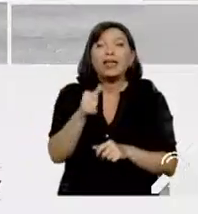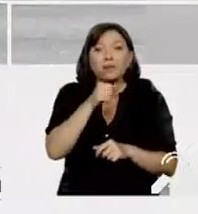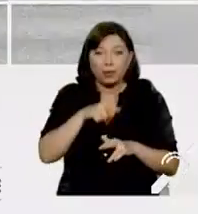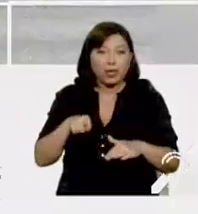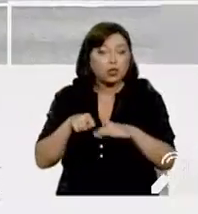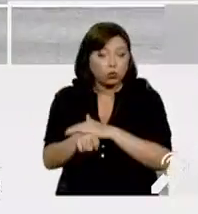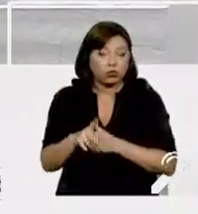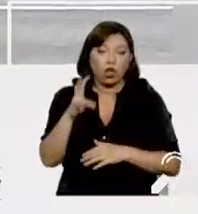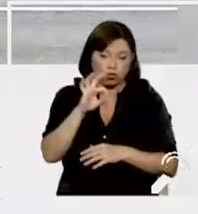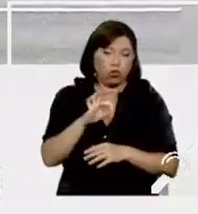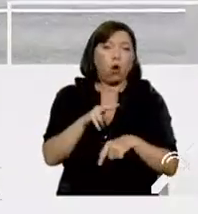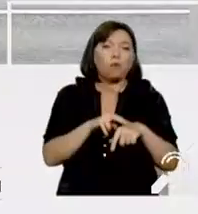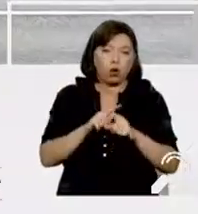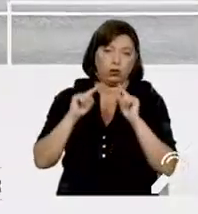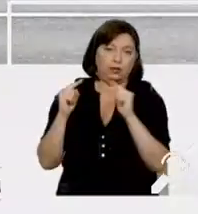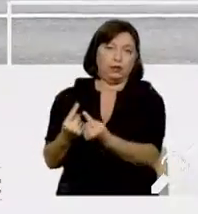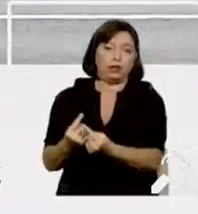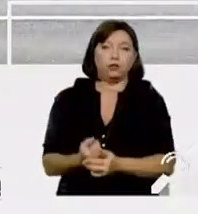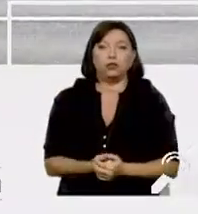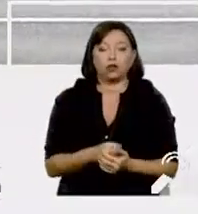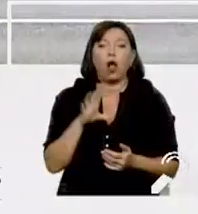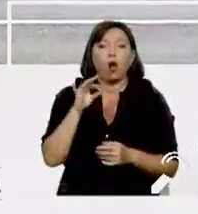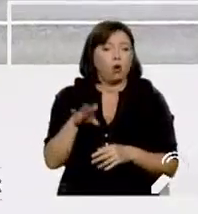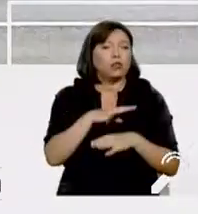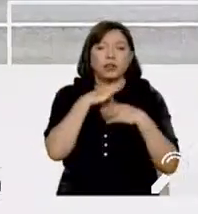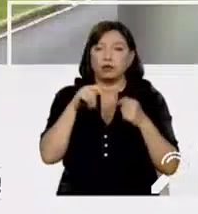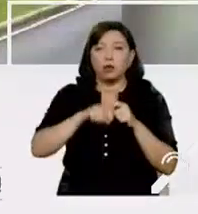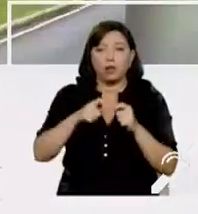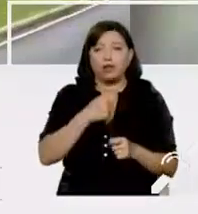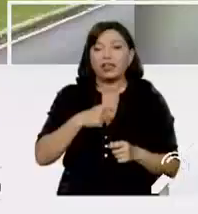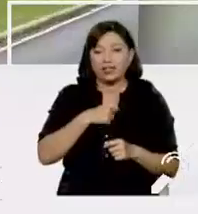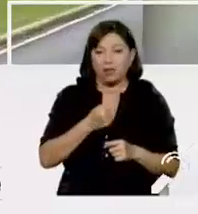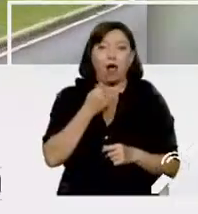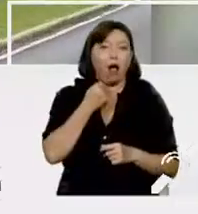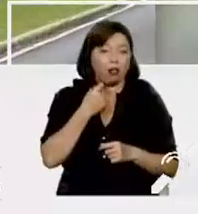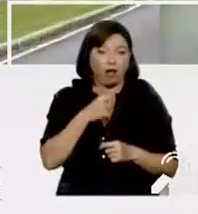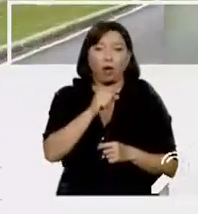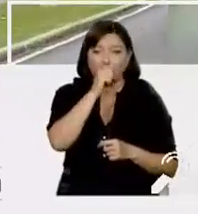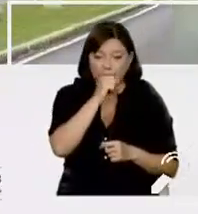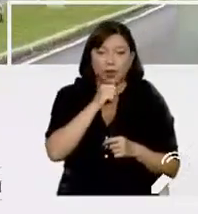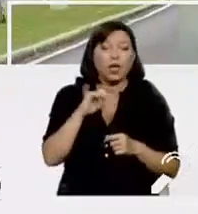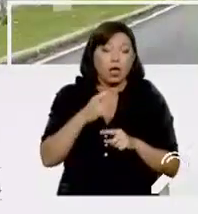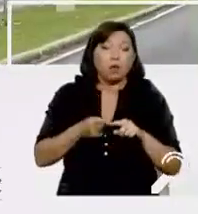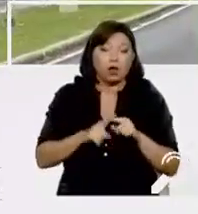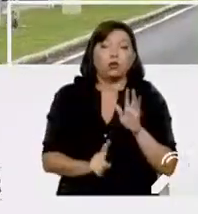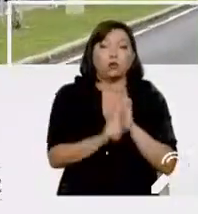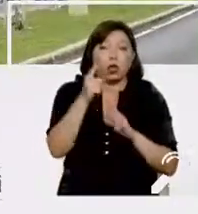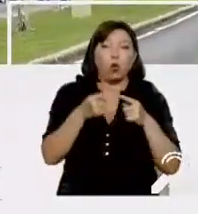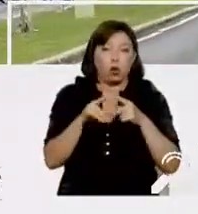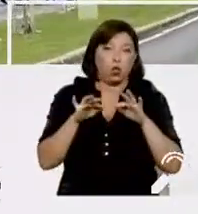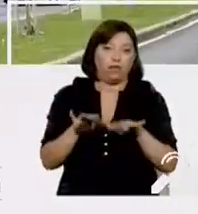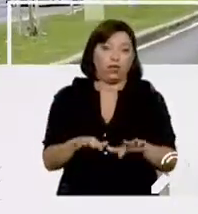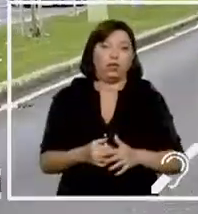încercat să fugă dar a fost reținut de polițiști el a refuzat să treacă testul alcool scopic în acest caz a fost pornit un proces